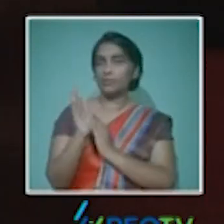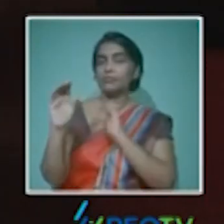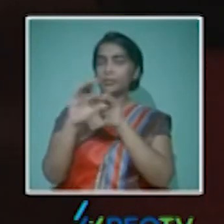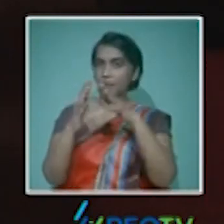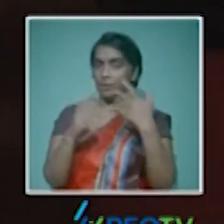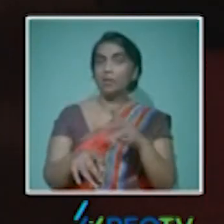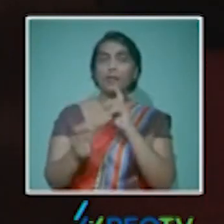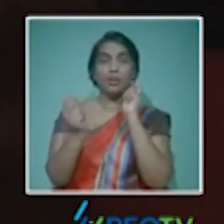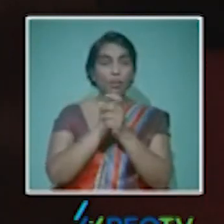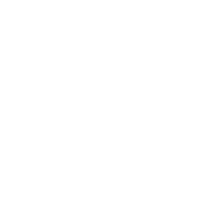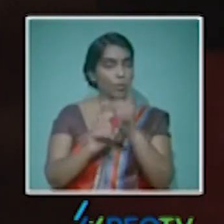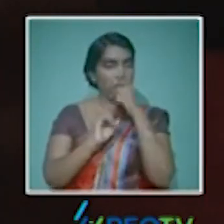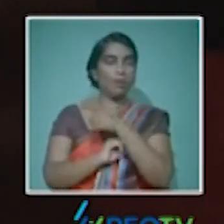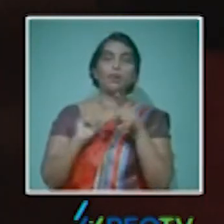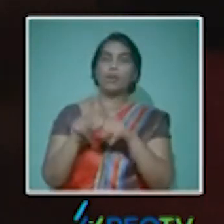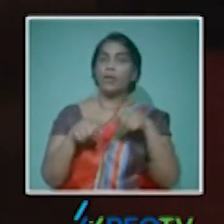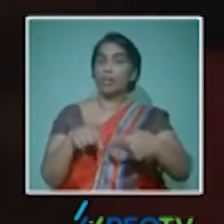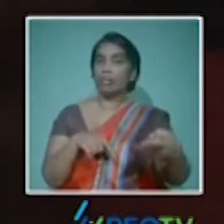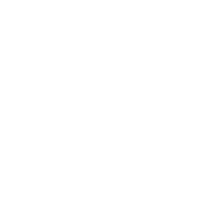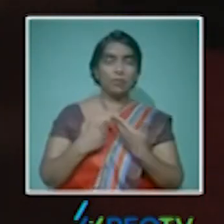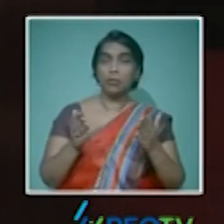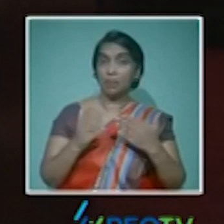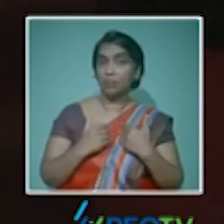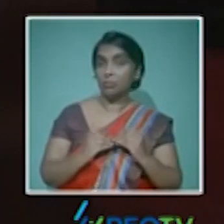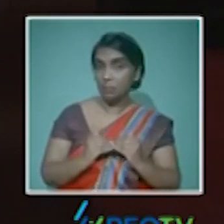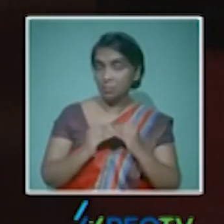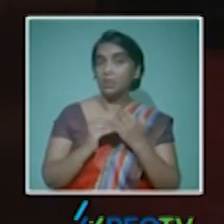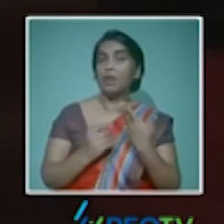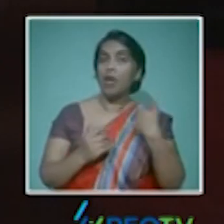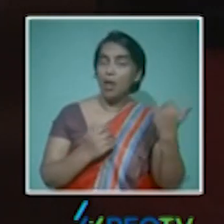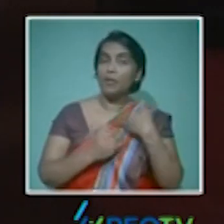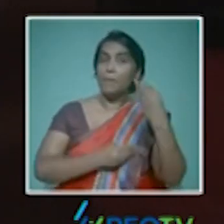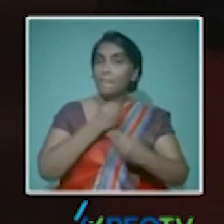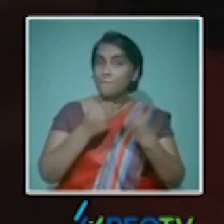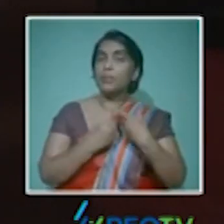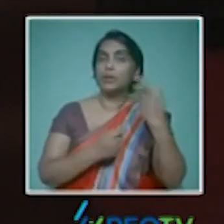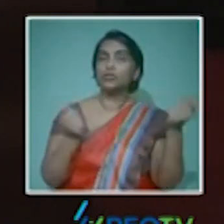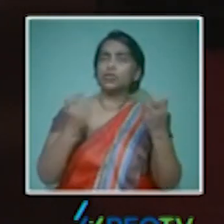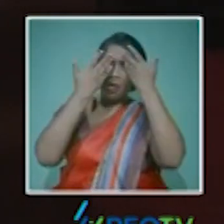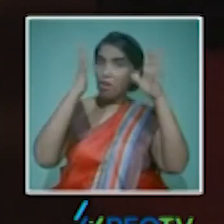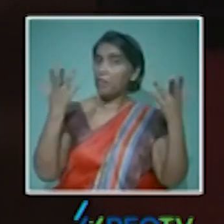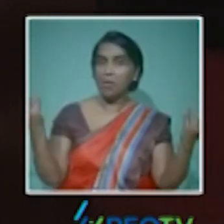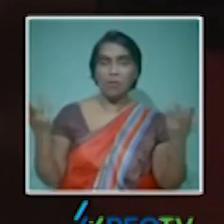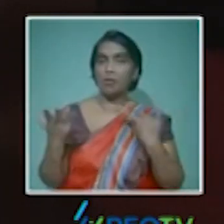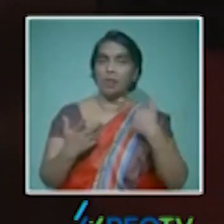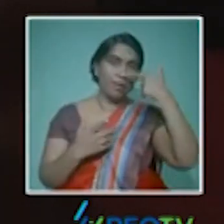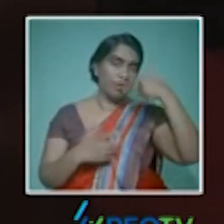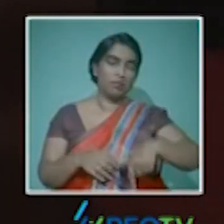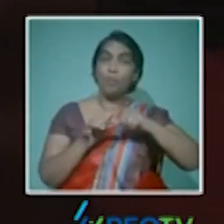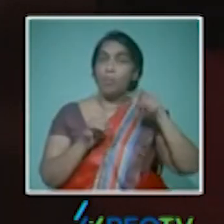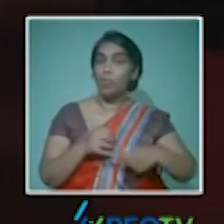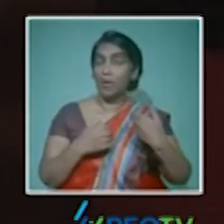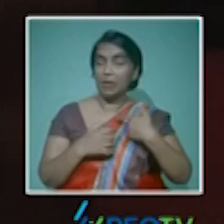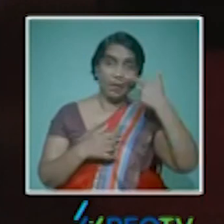කීපයක්. ඒ සංශෝධන සහිතව තමයි අද දවසේ අපි ඉදිරිපත් කරන්නේ. අපි නව සැපයුම් කරුවන්ට නව වෙළඳපොළ විවුර්ත කරන තන් අපිට කණිජ තෙල්